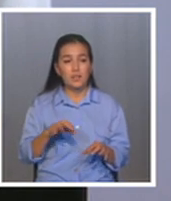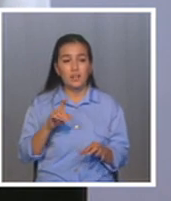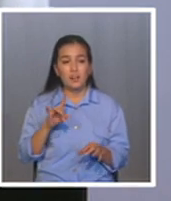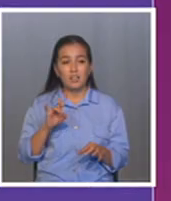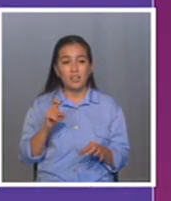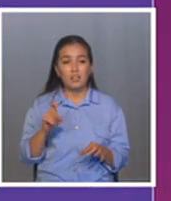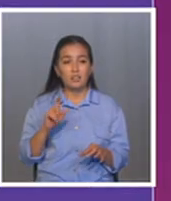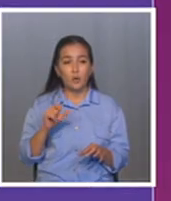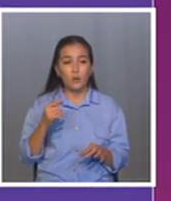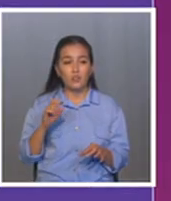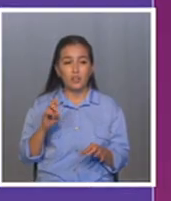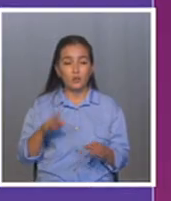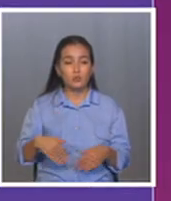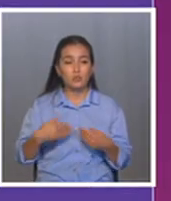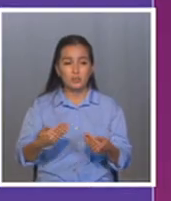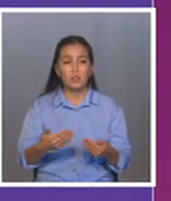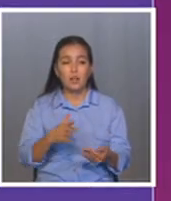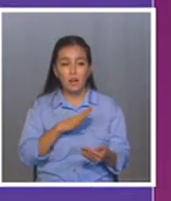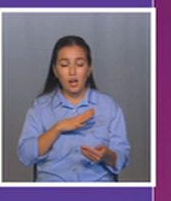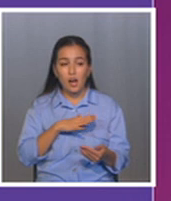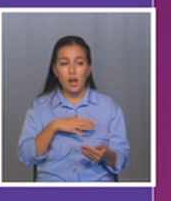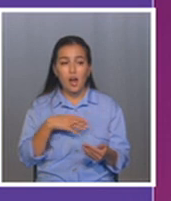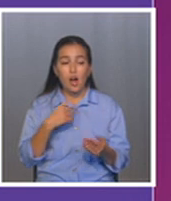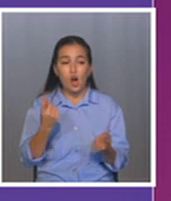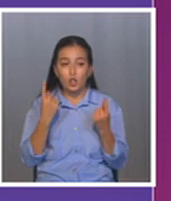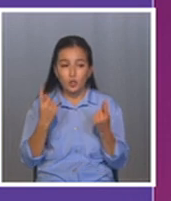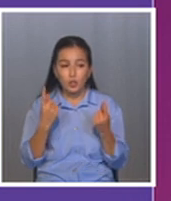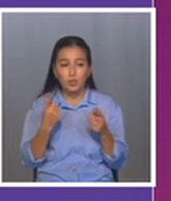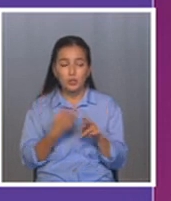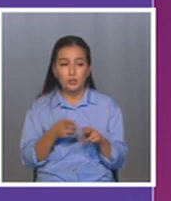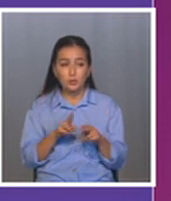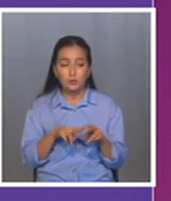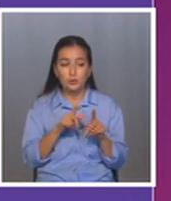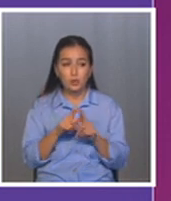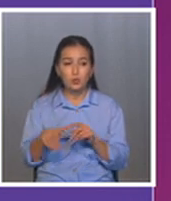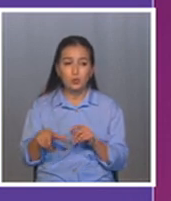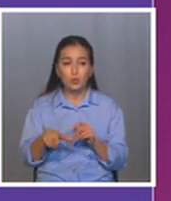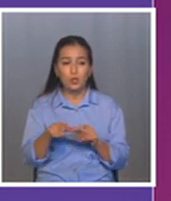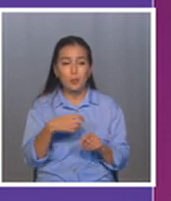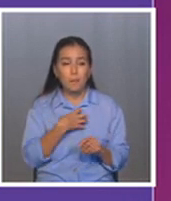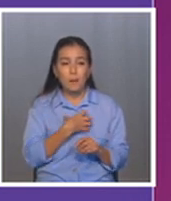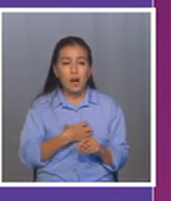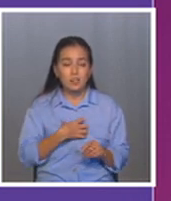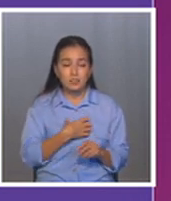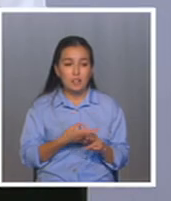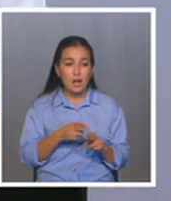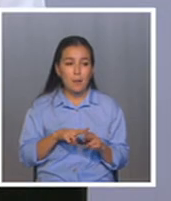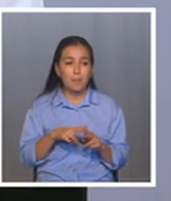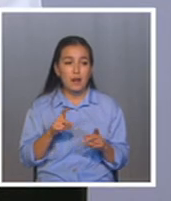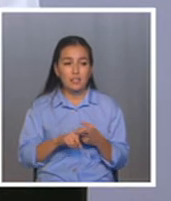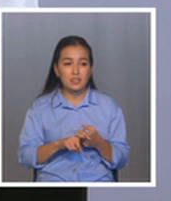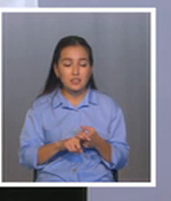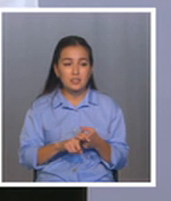Рихтгофен ұсынған екен. Ал ұлы деген сөз жолдың маңыздылығына байланысты.